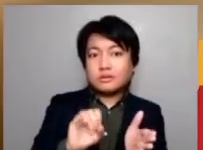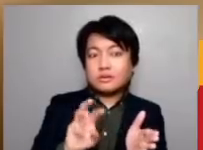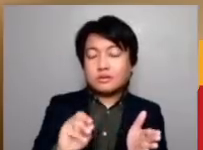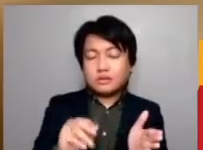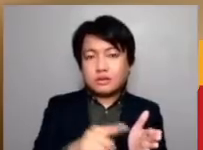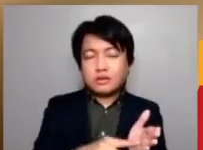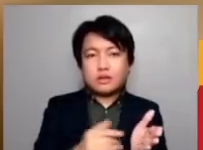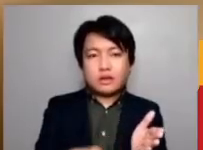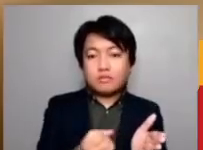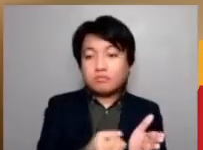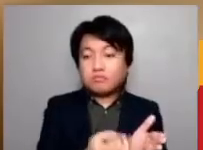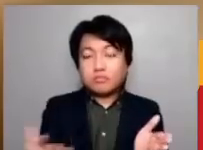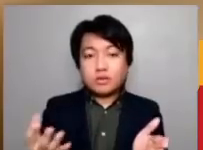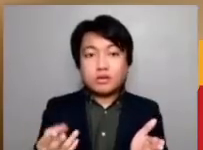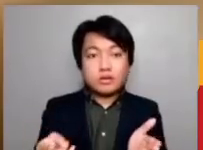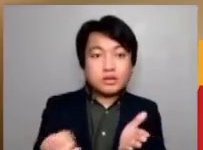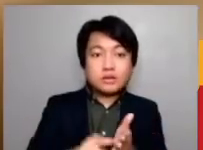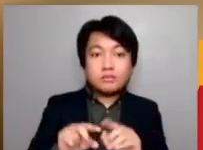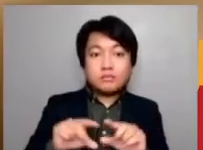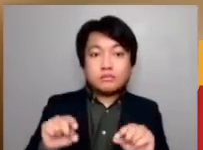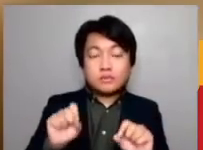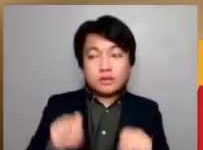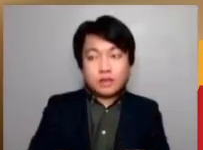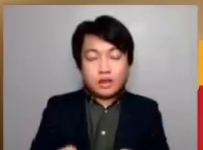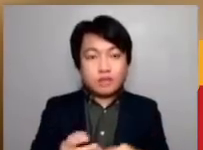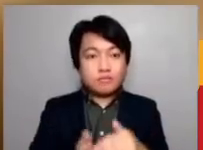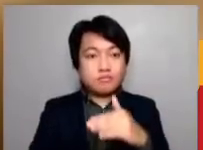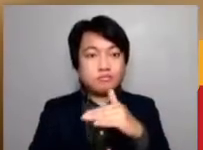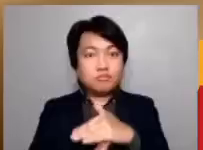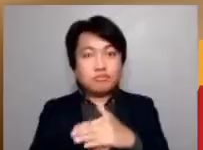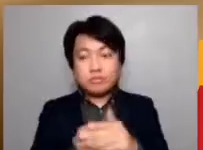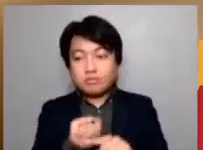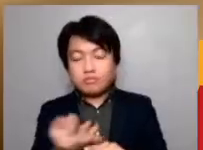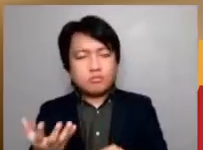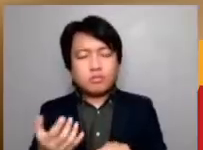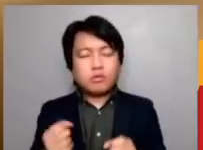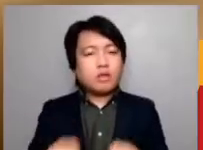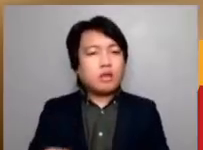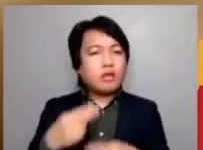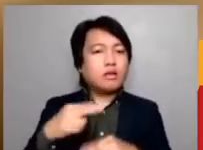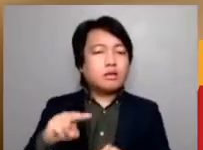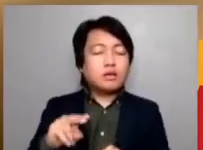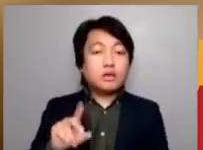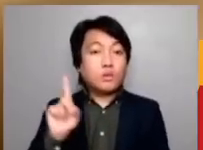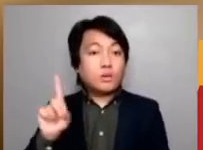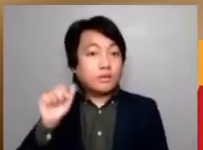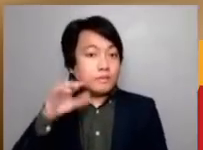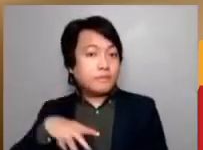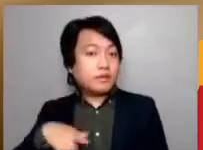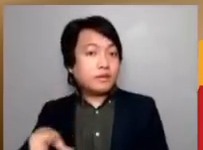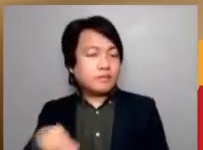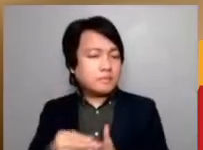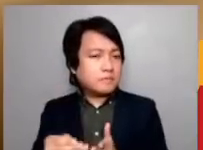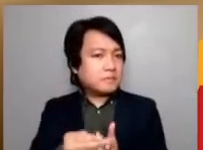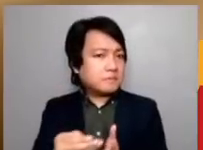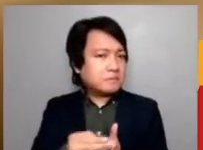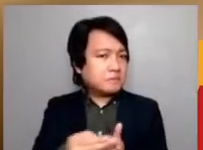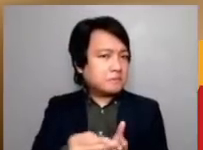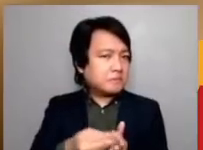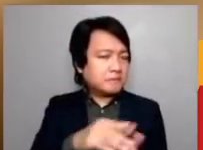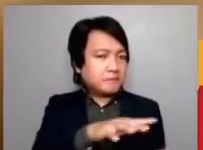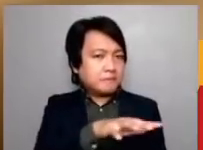can be registered by an individual person. Opo. So yung isa bumibili ng marami tapos binibenta niya. Ngayon, ang babala lang namin sa